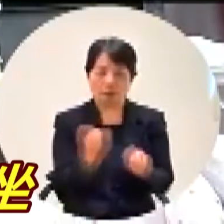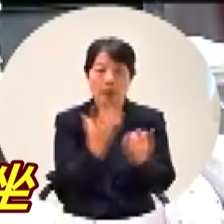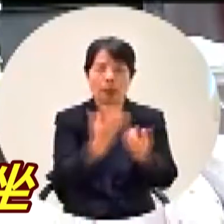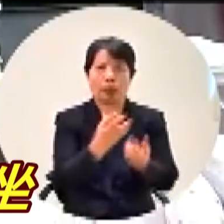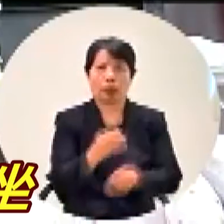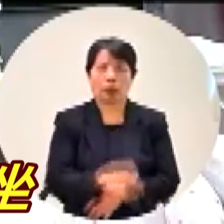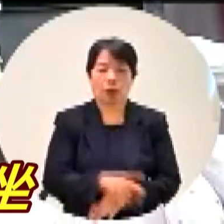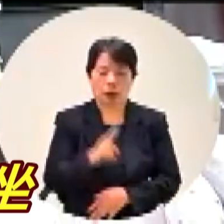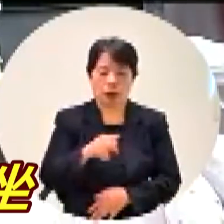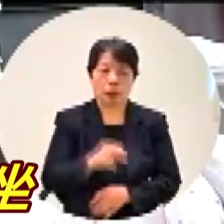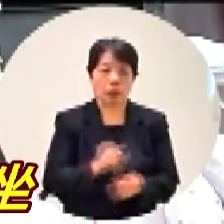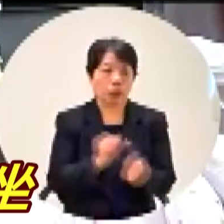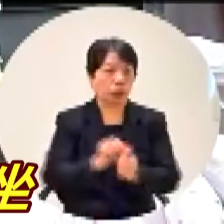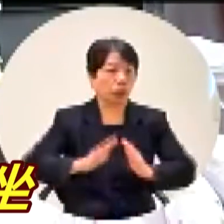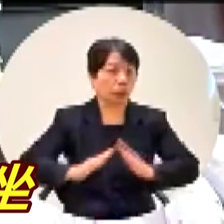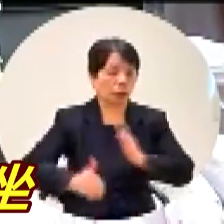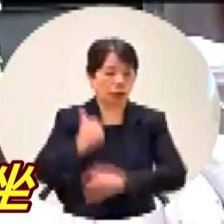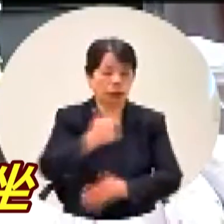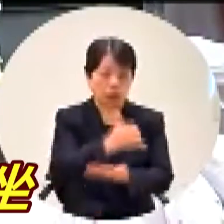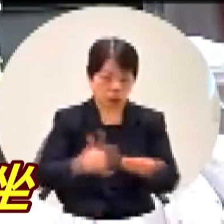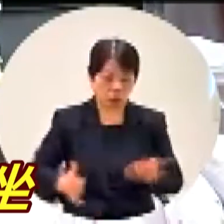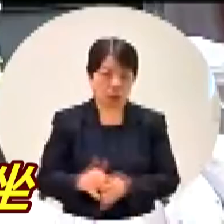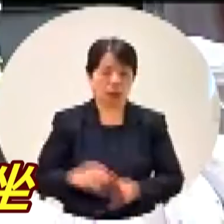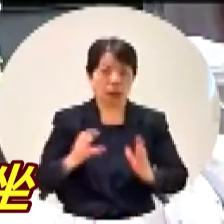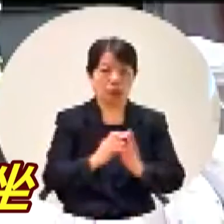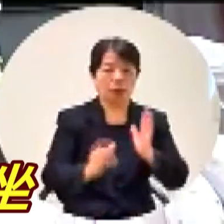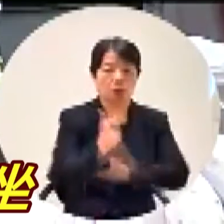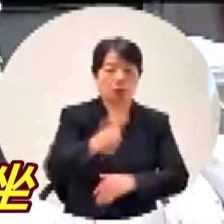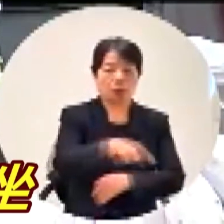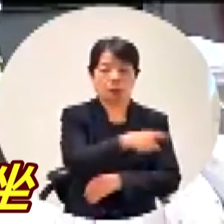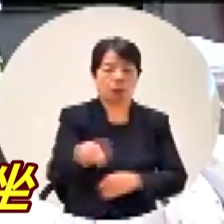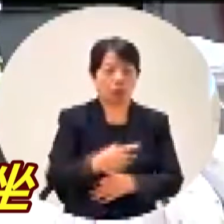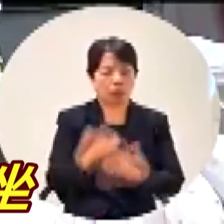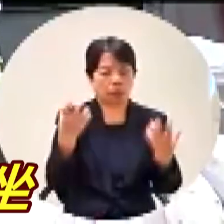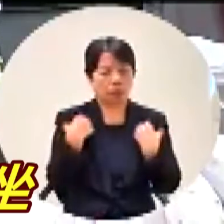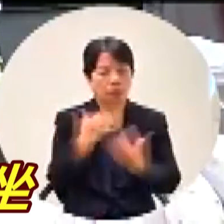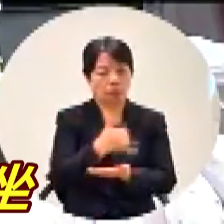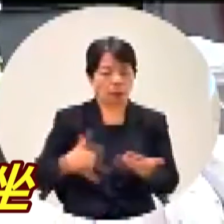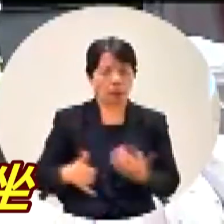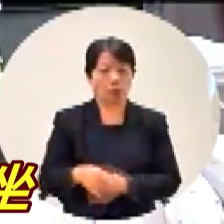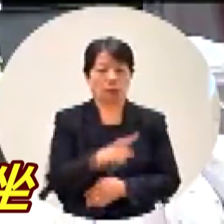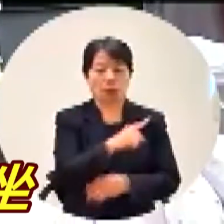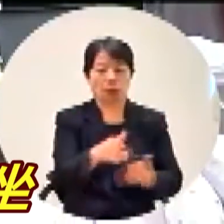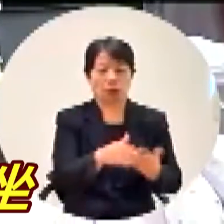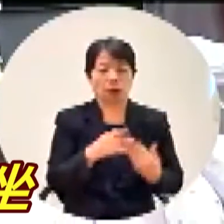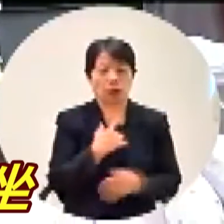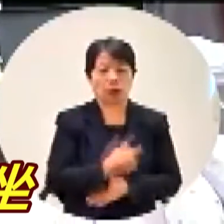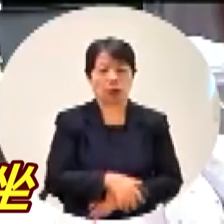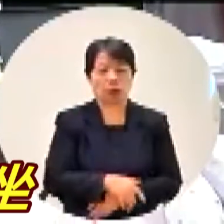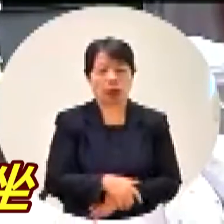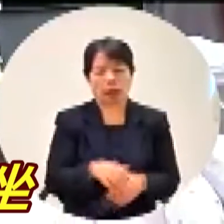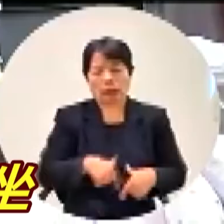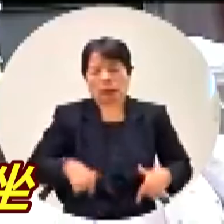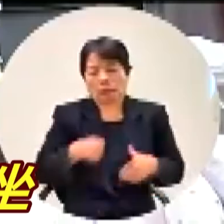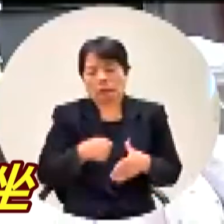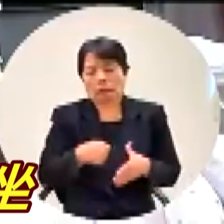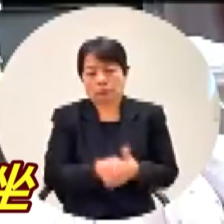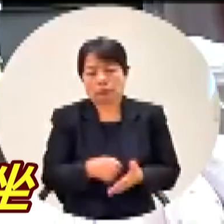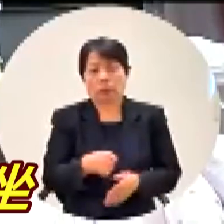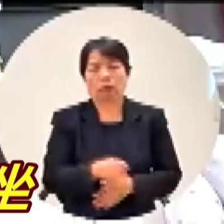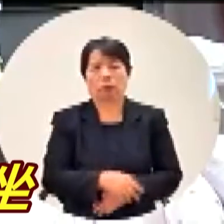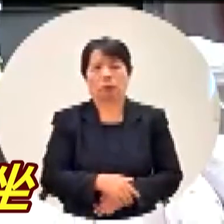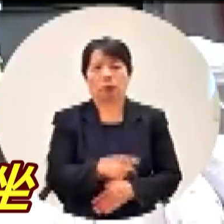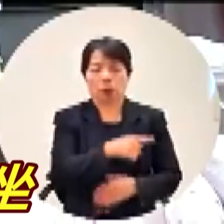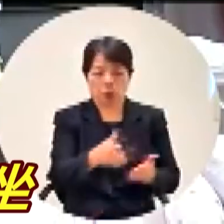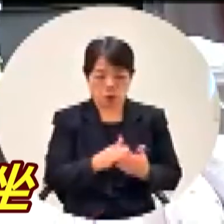副市长下台，几位局长共同承担，你比不上他们。行政疏失你整理出